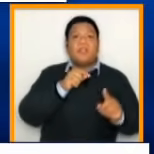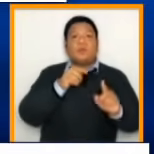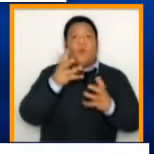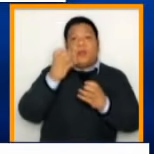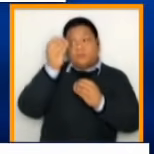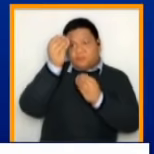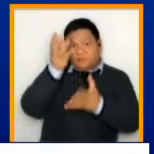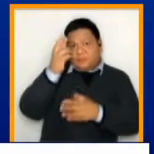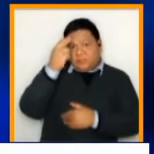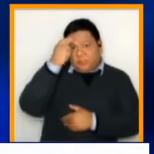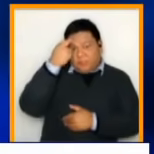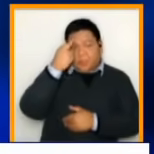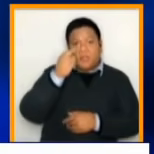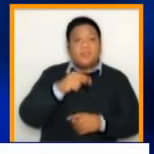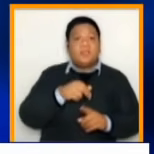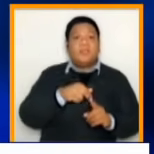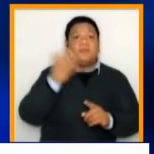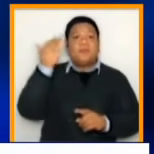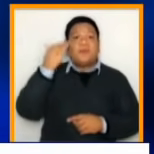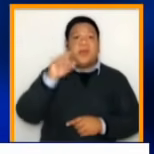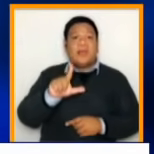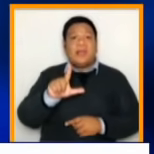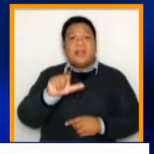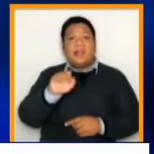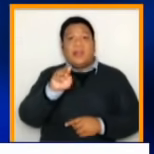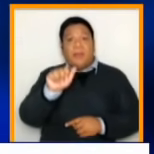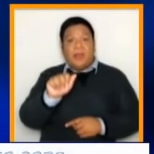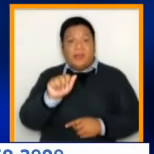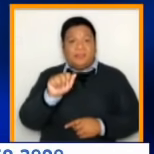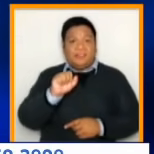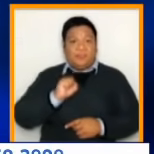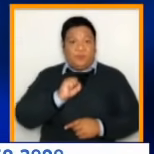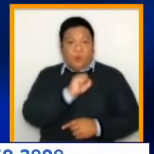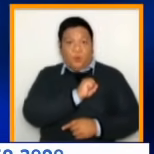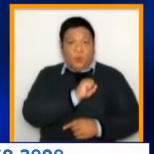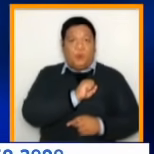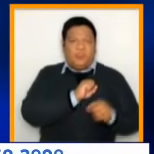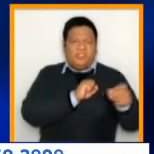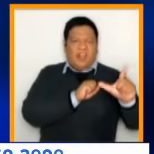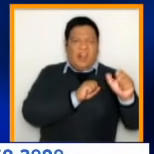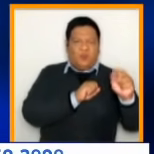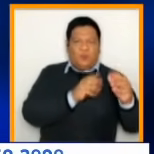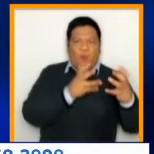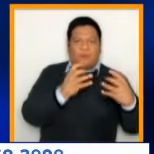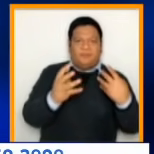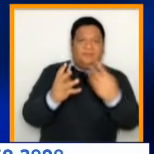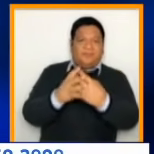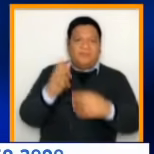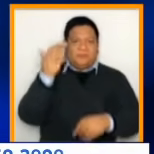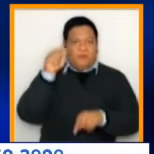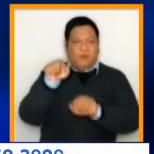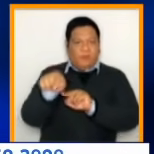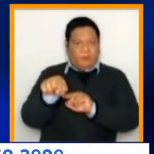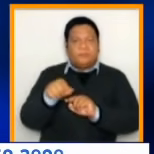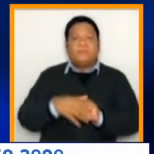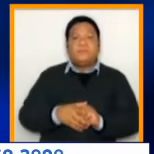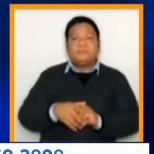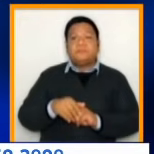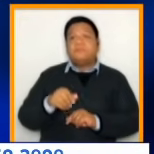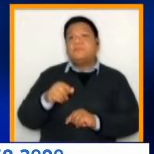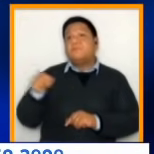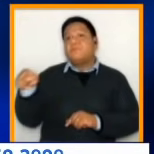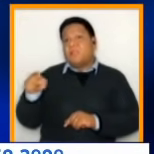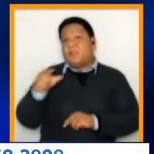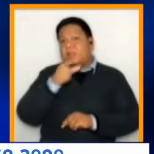Laila De Lima. Sabi naman ng tagapagsalita ni Robredo, masyado pang maaga para pag-usapan ng sinasabing pagpaparaya ni